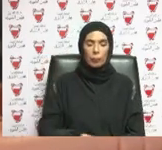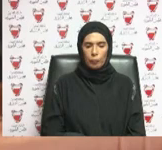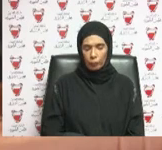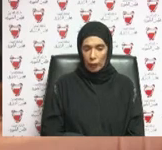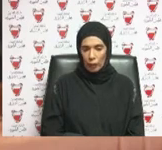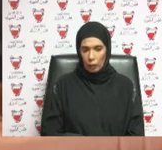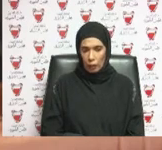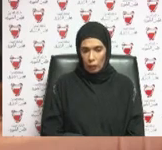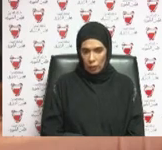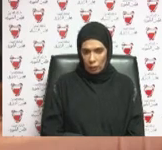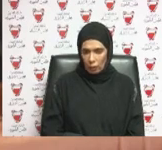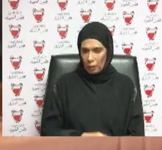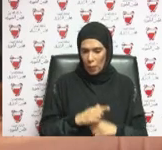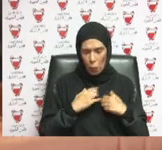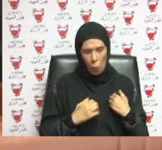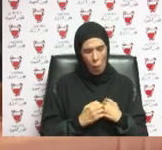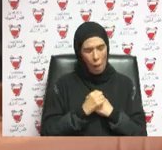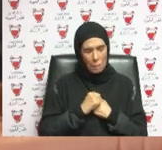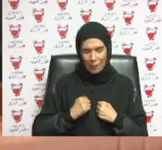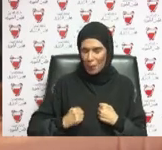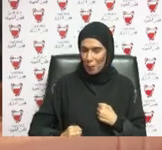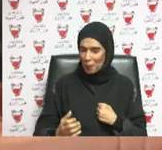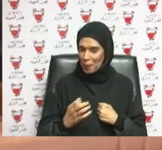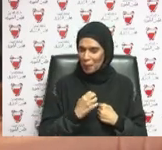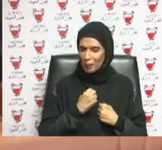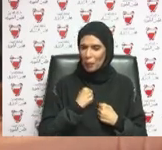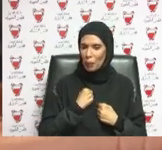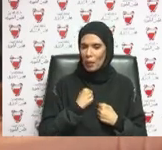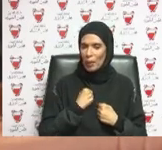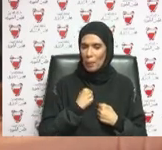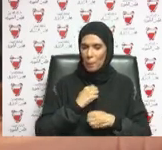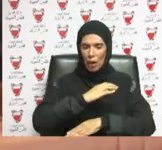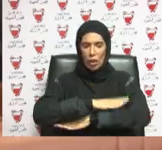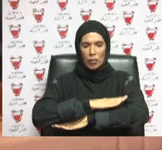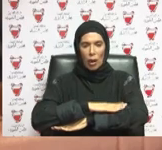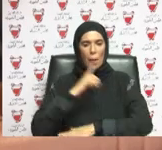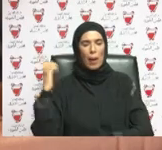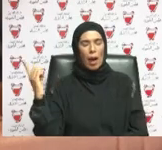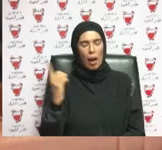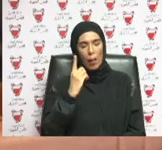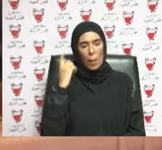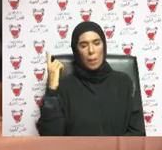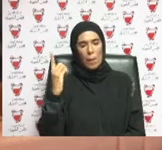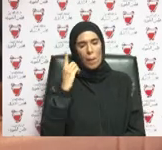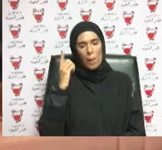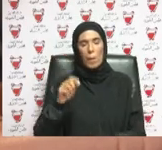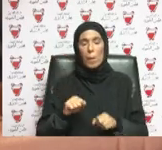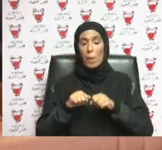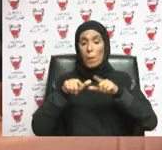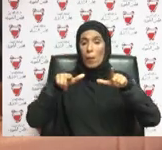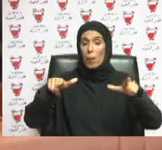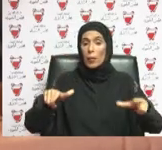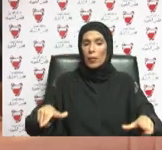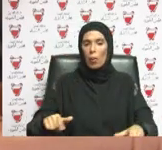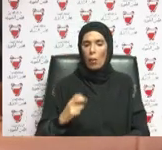لم يكسب فقط محبة أهل البحرين بل محبة واحترام العالم، ولا أبرز من ذلك إلا